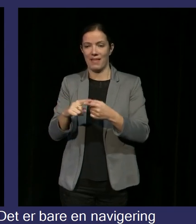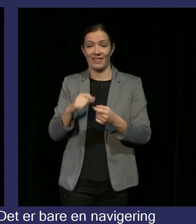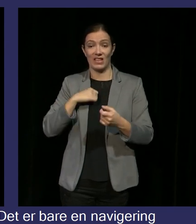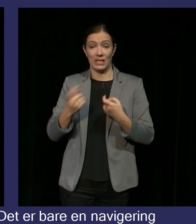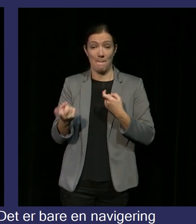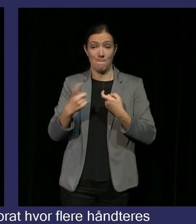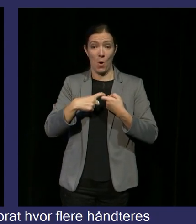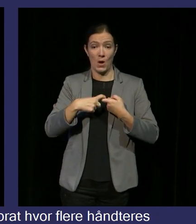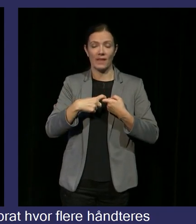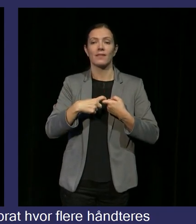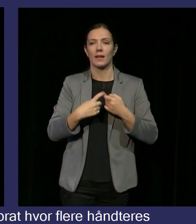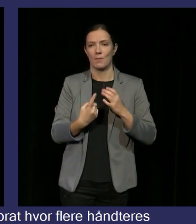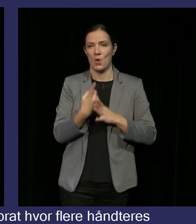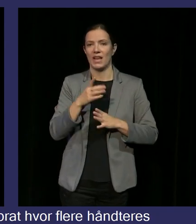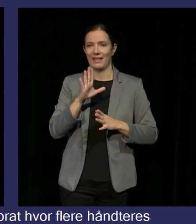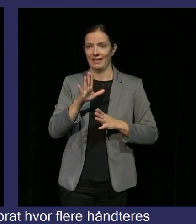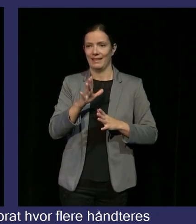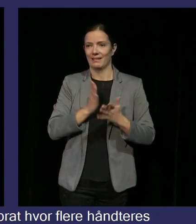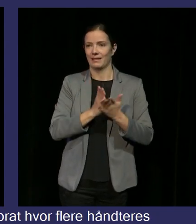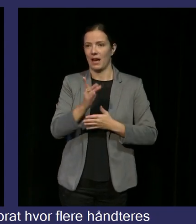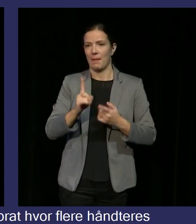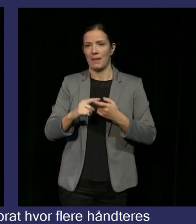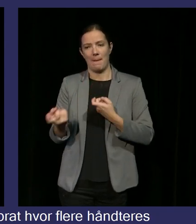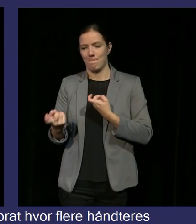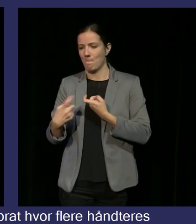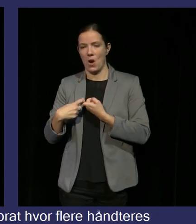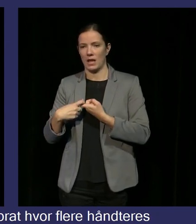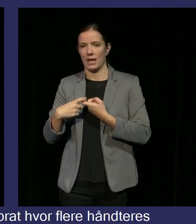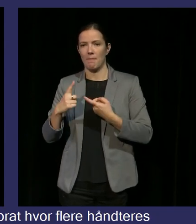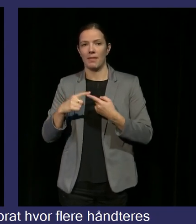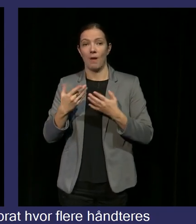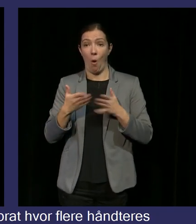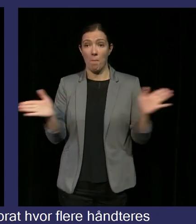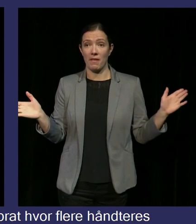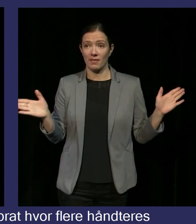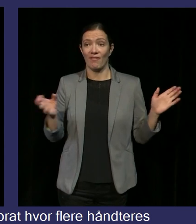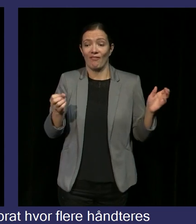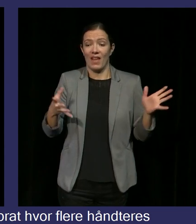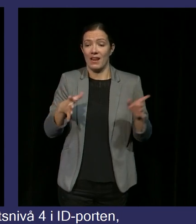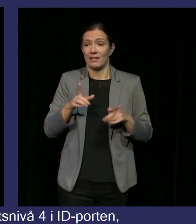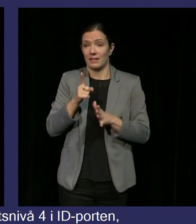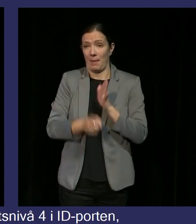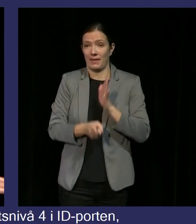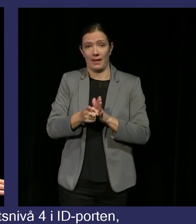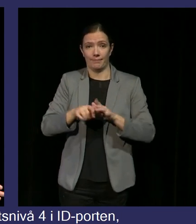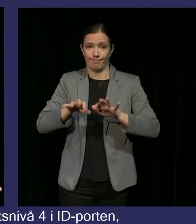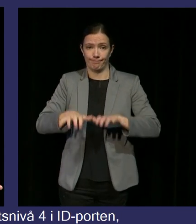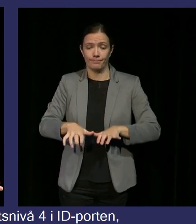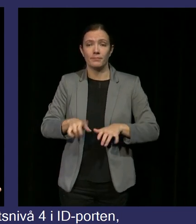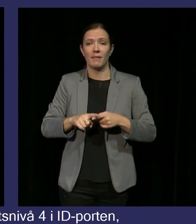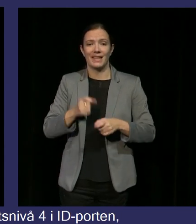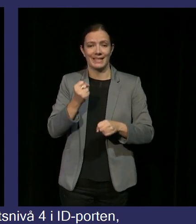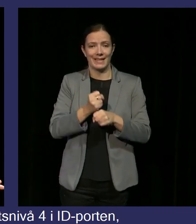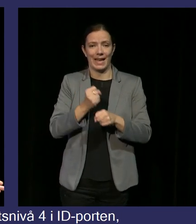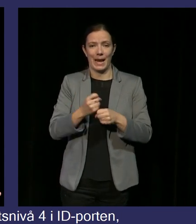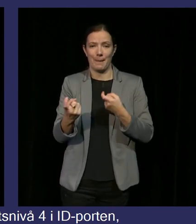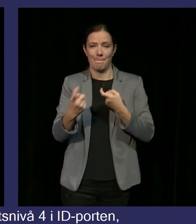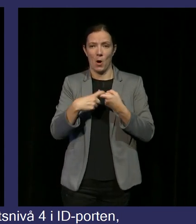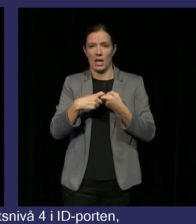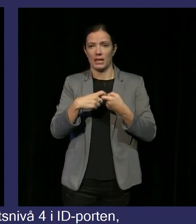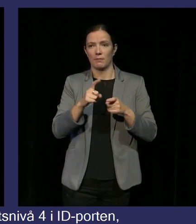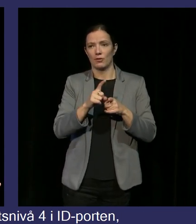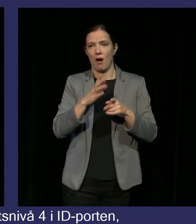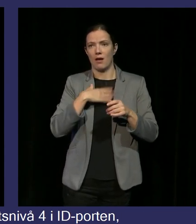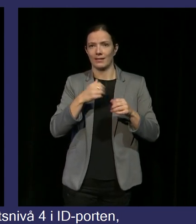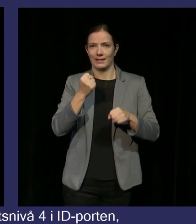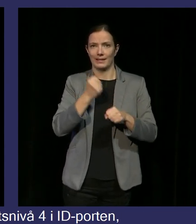være din sak. Vi har ikke pålogget chat, men en open chat hvor flere håndteres samtidig. Og så har vi sikker pålogging bak sikkerhetsnivå